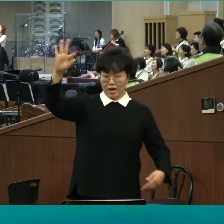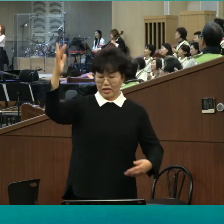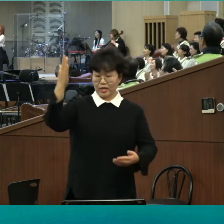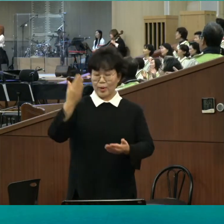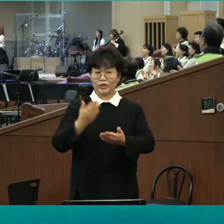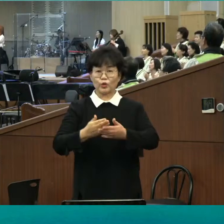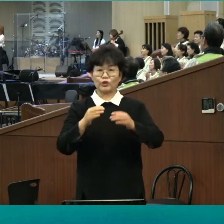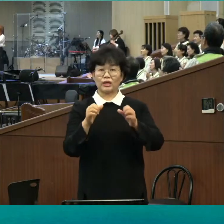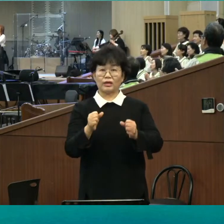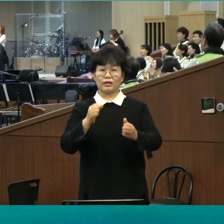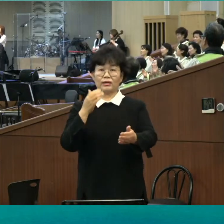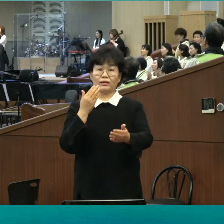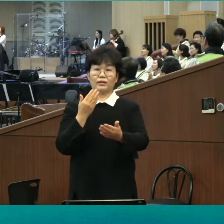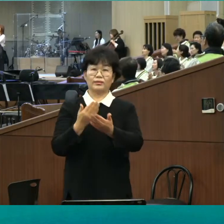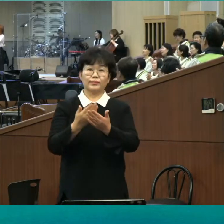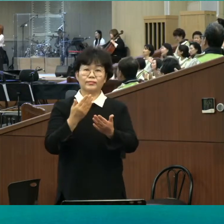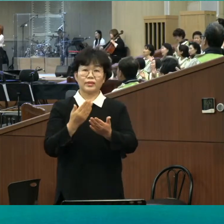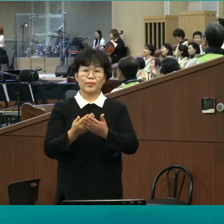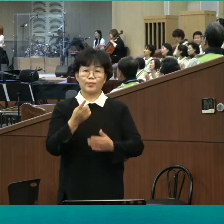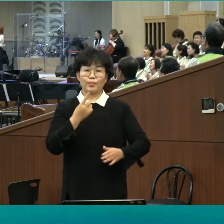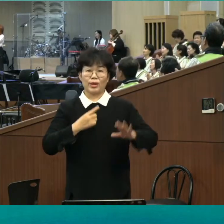성령이여 힘차게 박수 치시면서